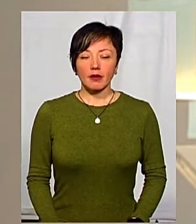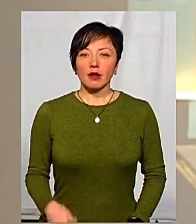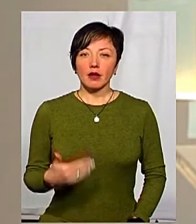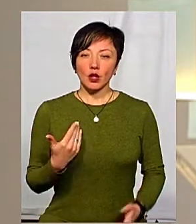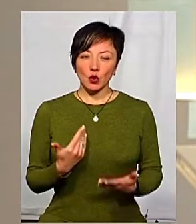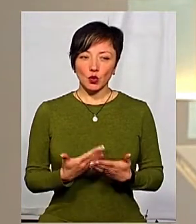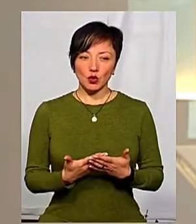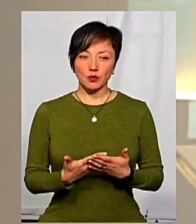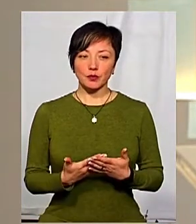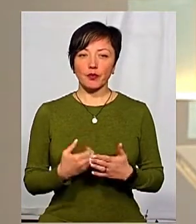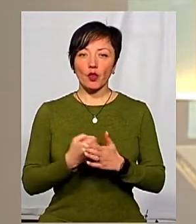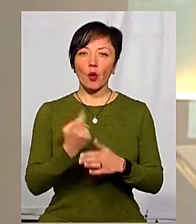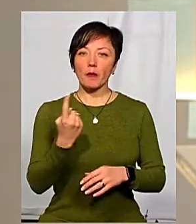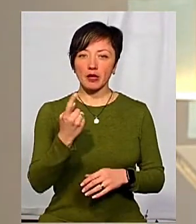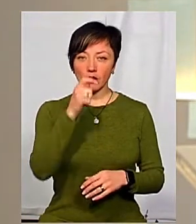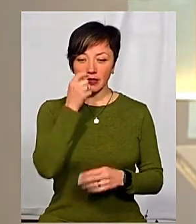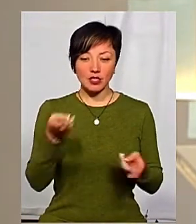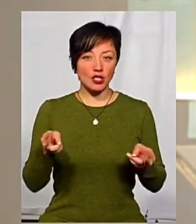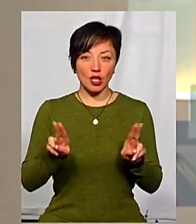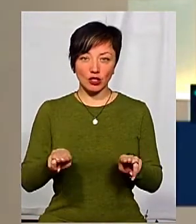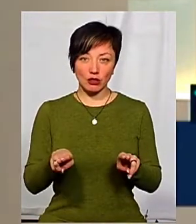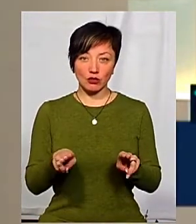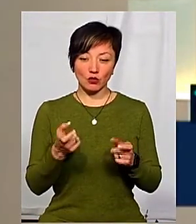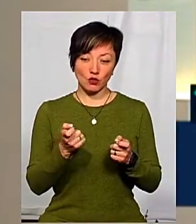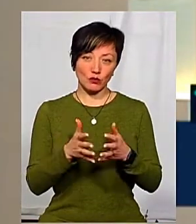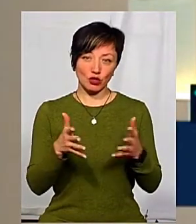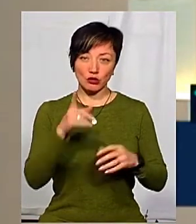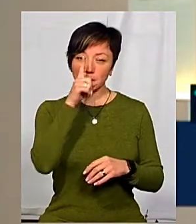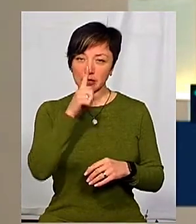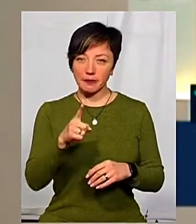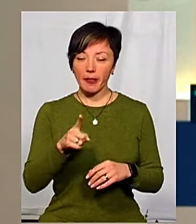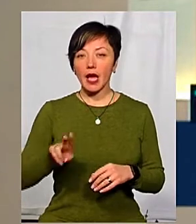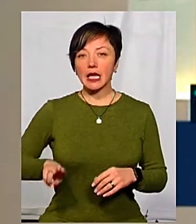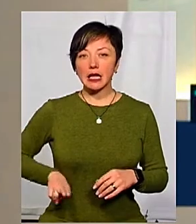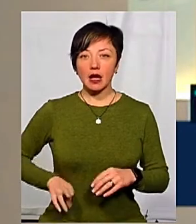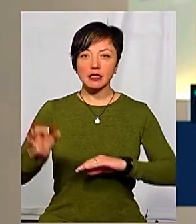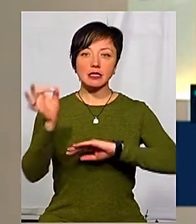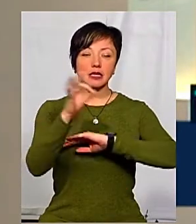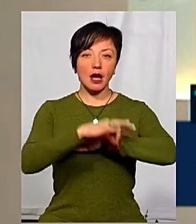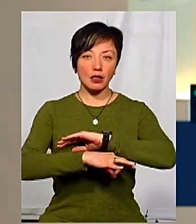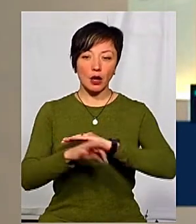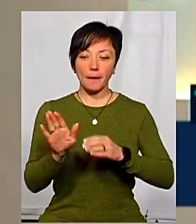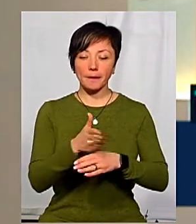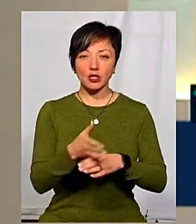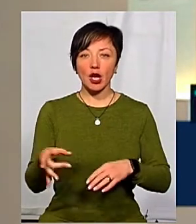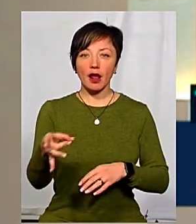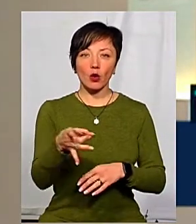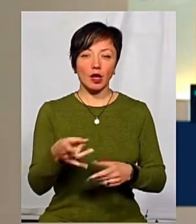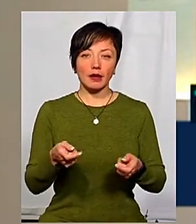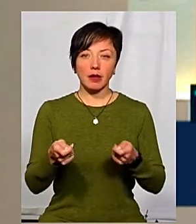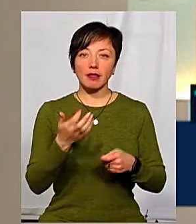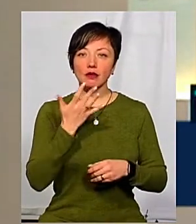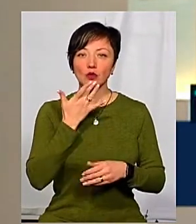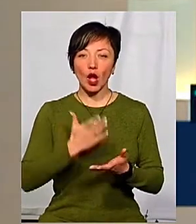Тож, до 1 квітня залишилось трохи більше місяця. Пані Наталю, директорка Західного міжрегіонального